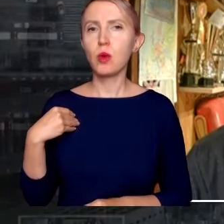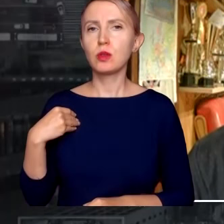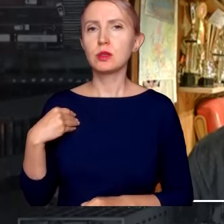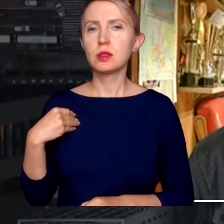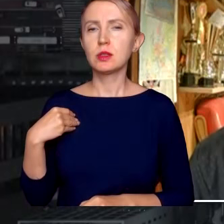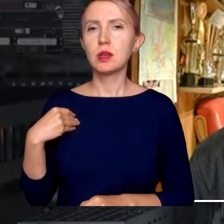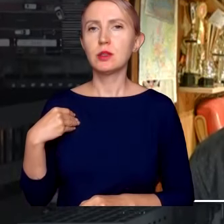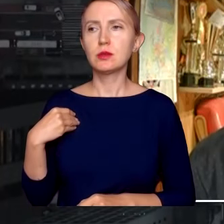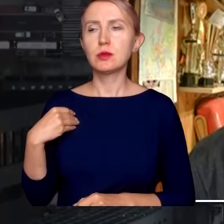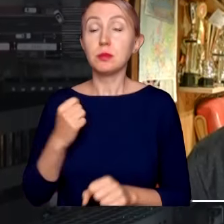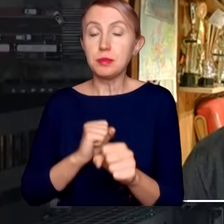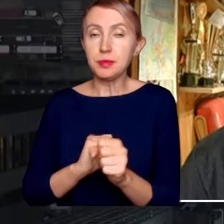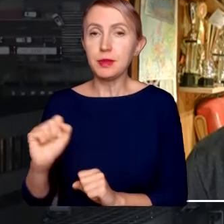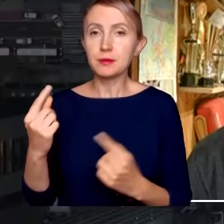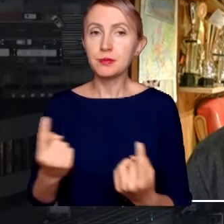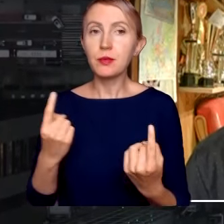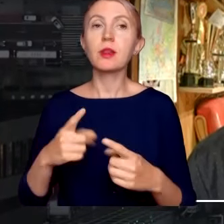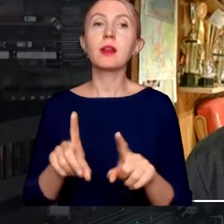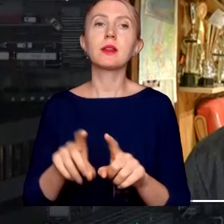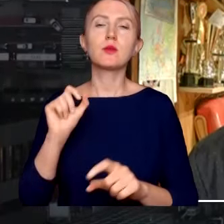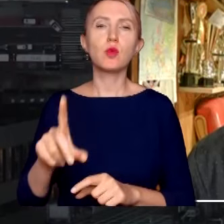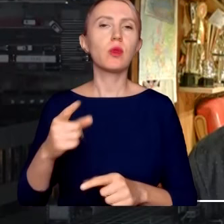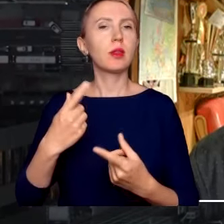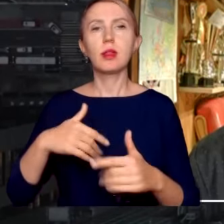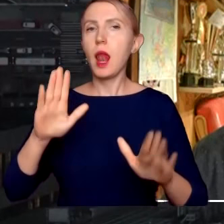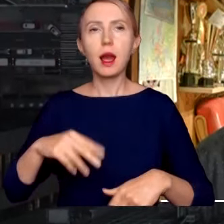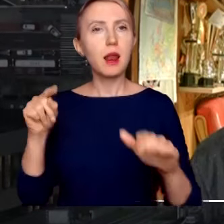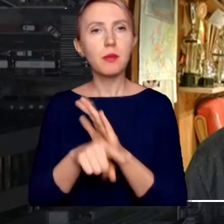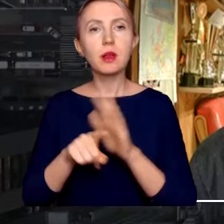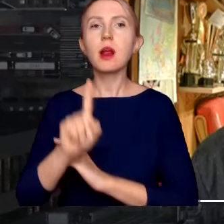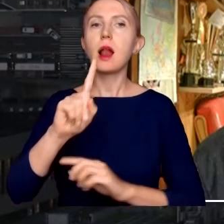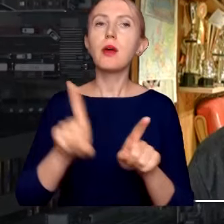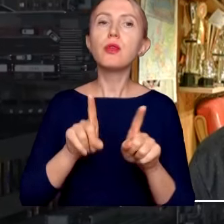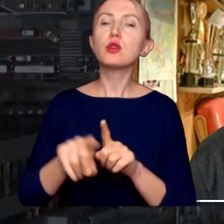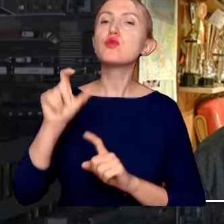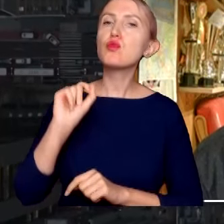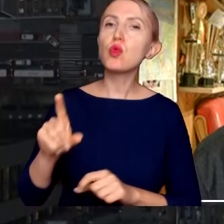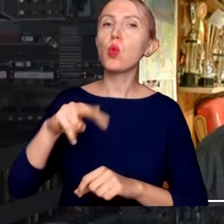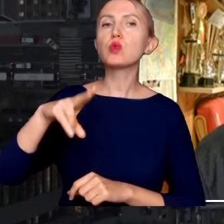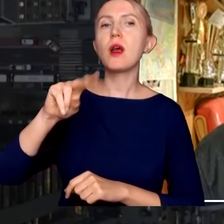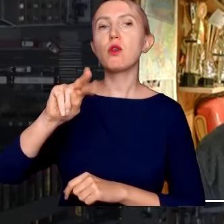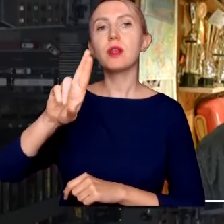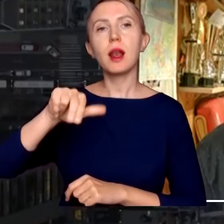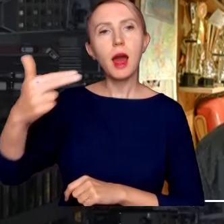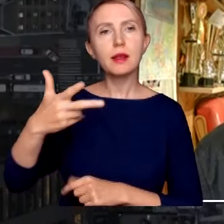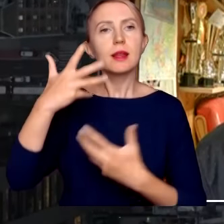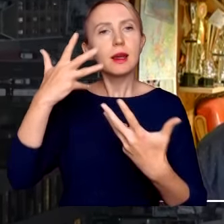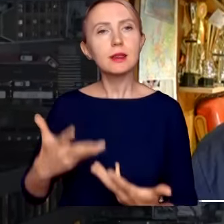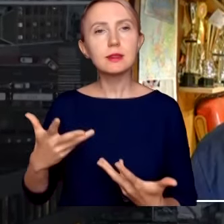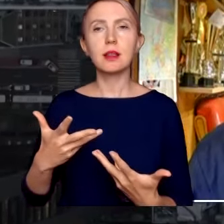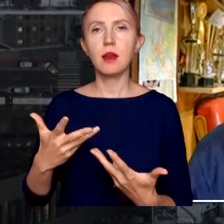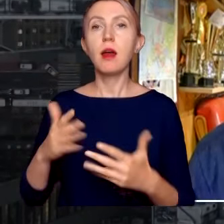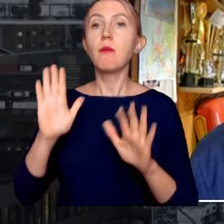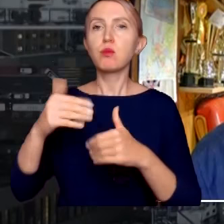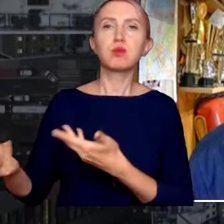Polskę nawiedza. Z jednej strony mamy nielegalnych imigrantów, z drugiej strony mamy Ursulę von der Leyen, która będzie chciała wpuszczać do Polski